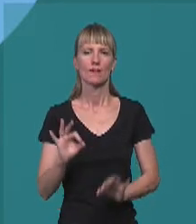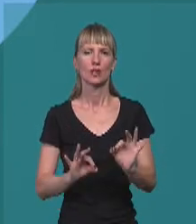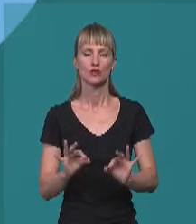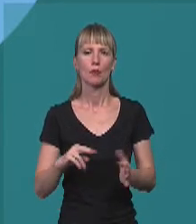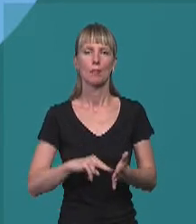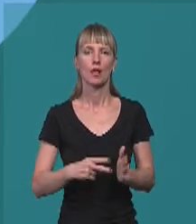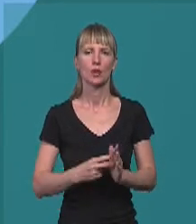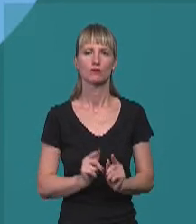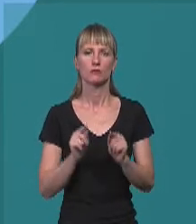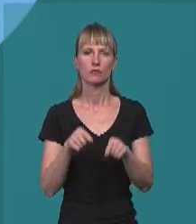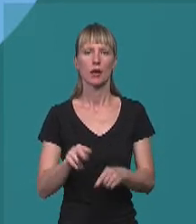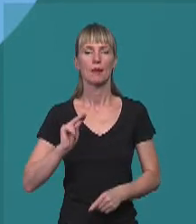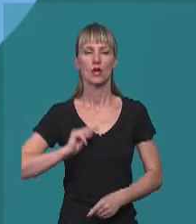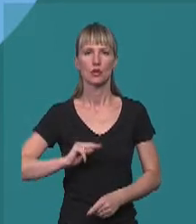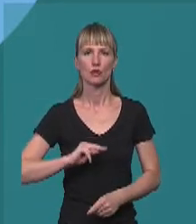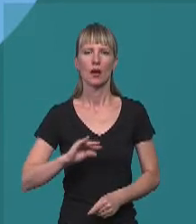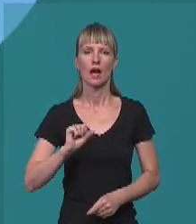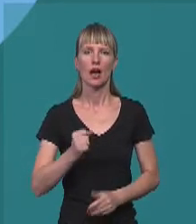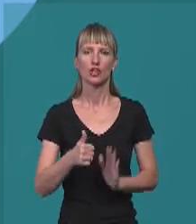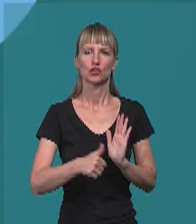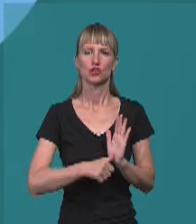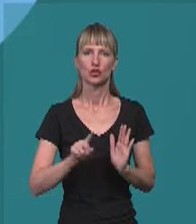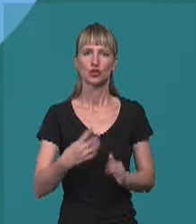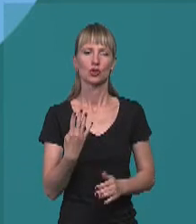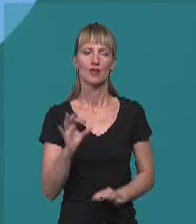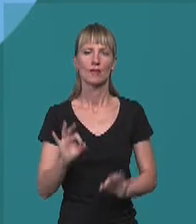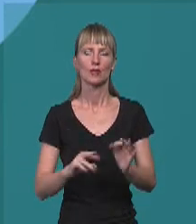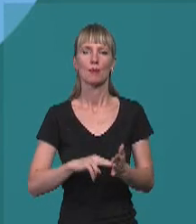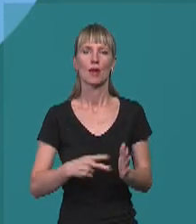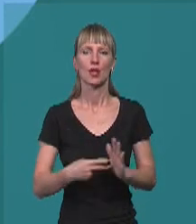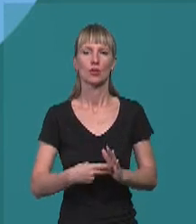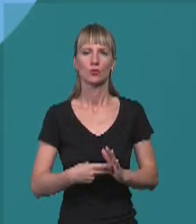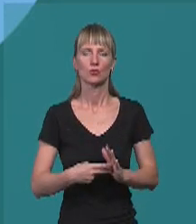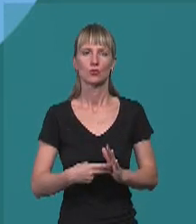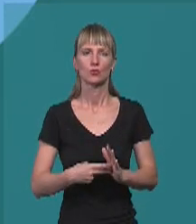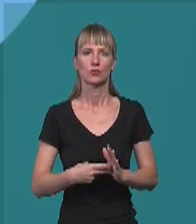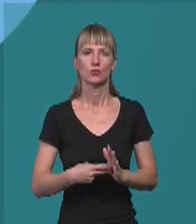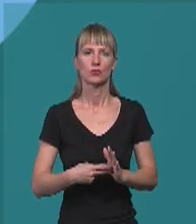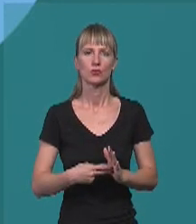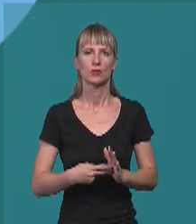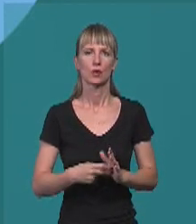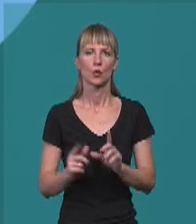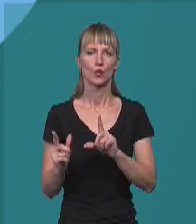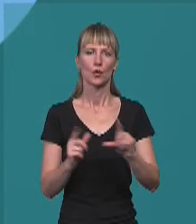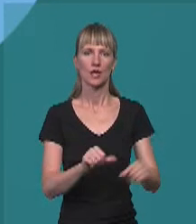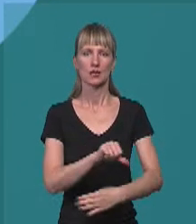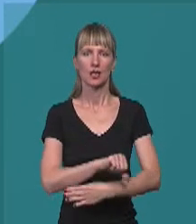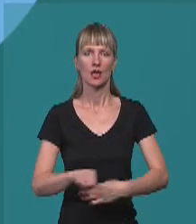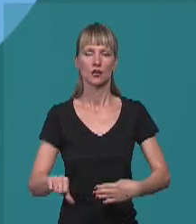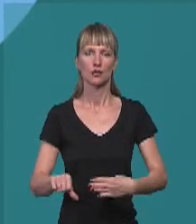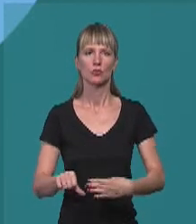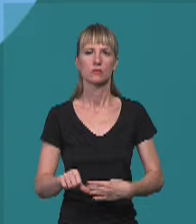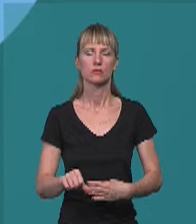4% планують піти працювати, а 6,4% планують взагалі виїхати за кордон.